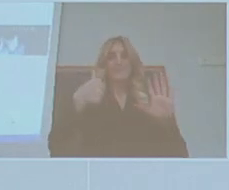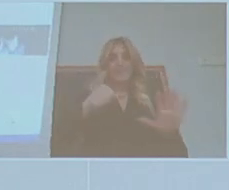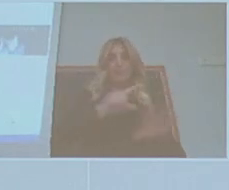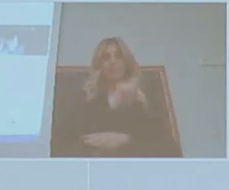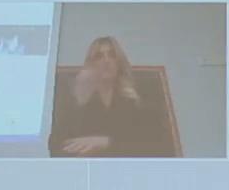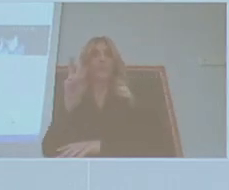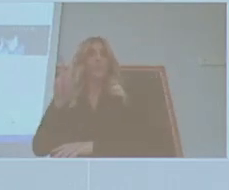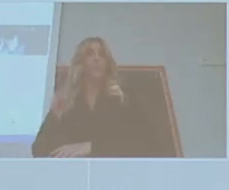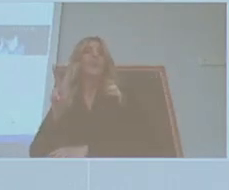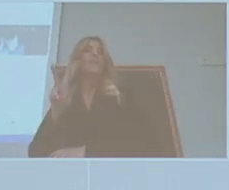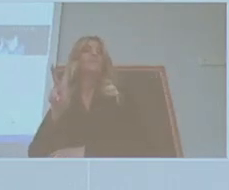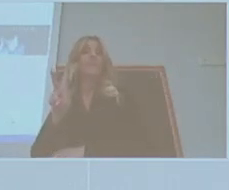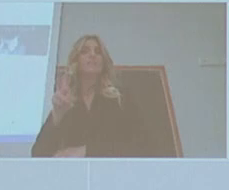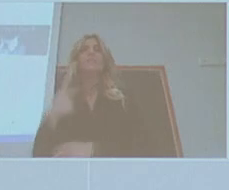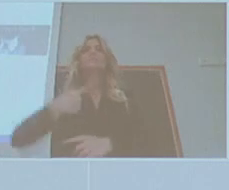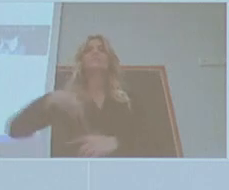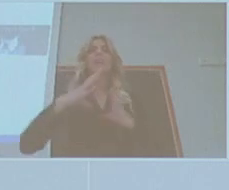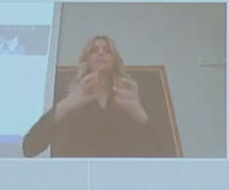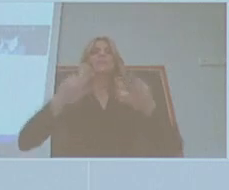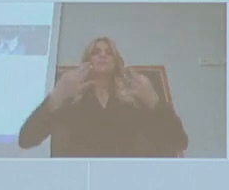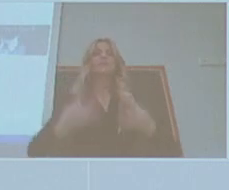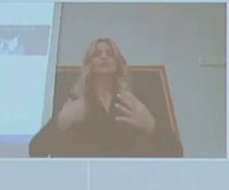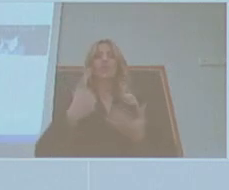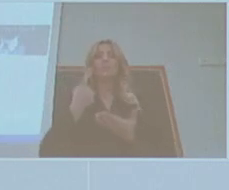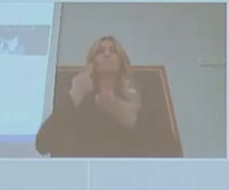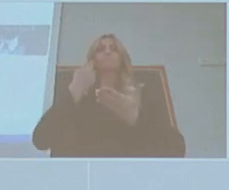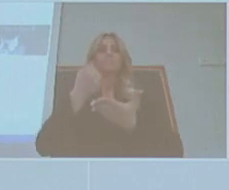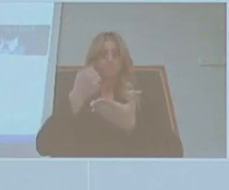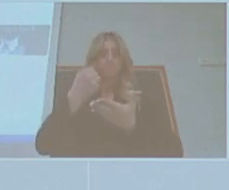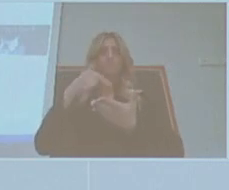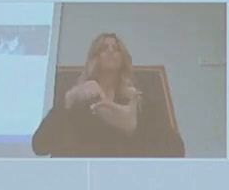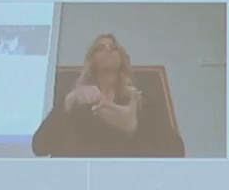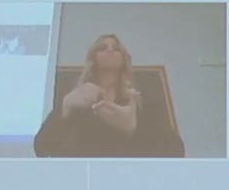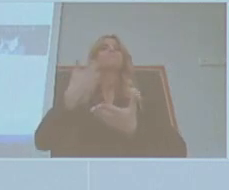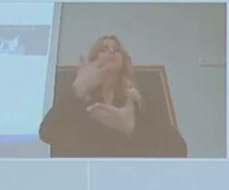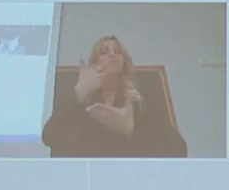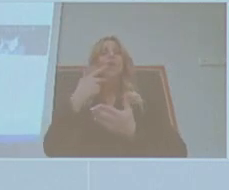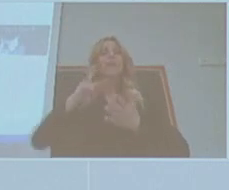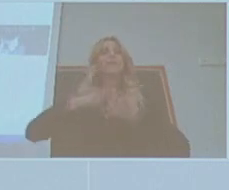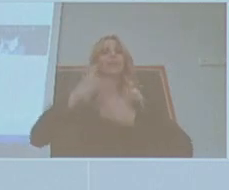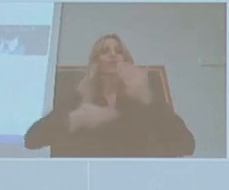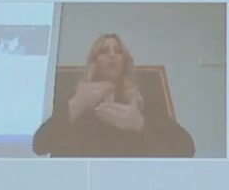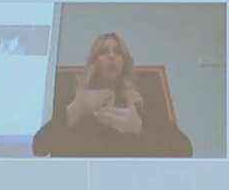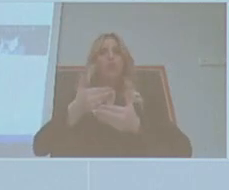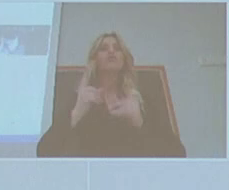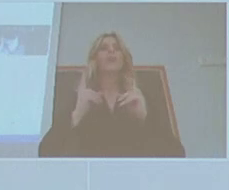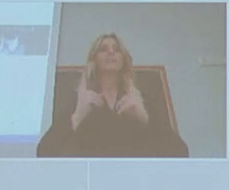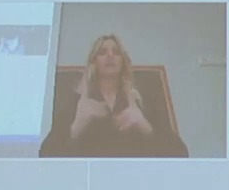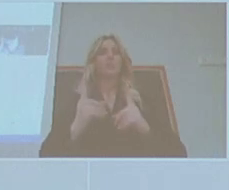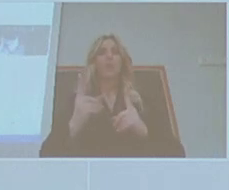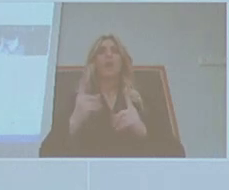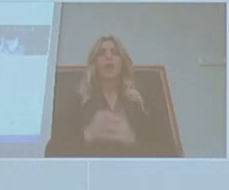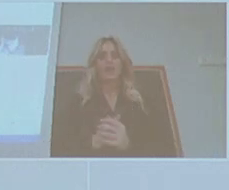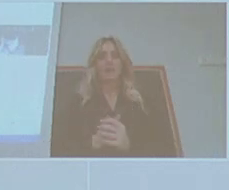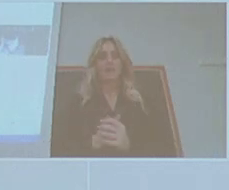2016-2020 hanno deciso di investire in tecnologie e in prodotti green. Si tratta circa del